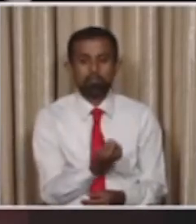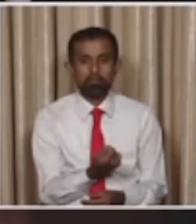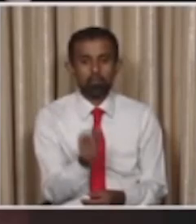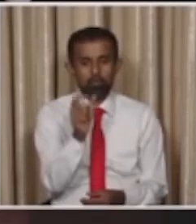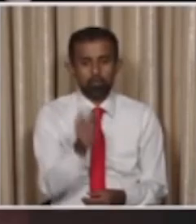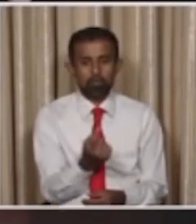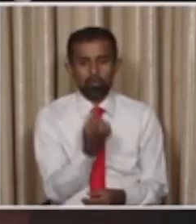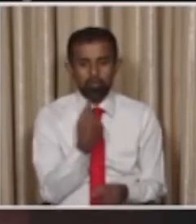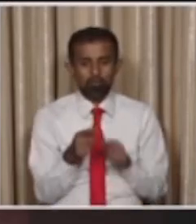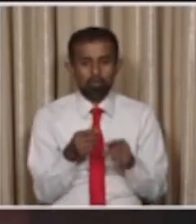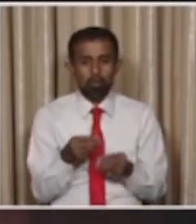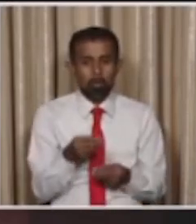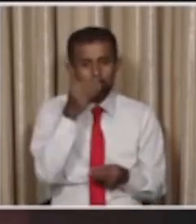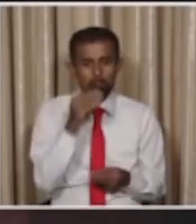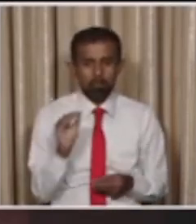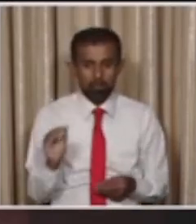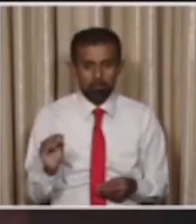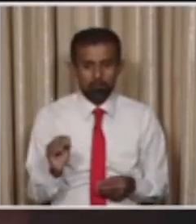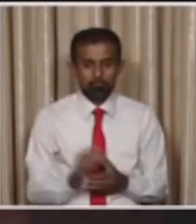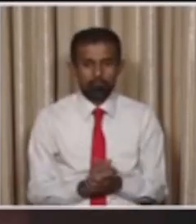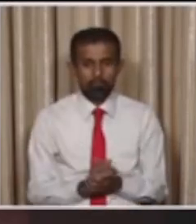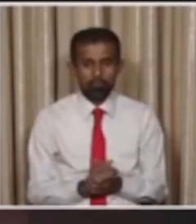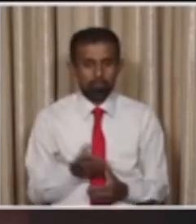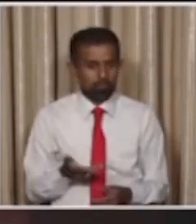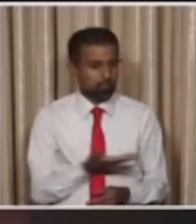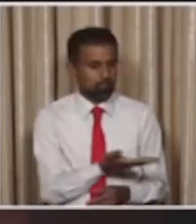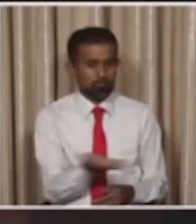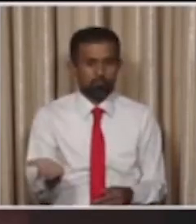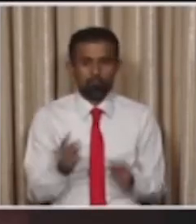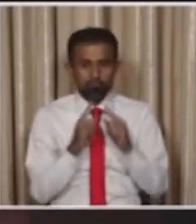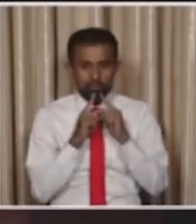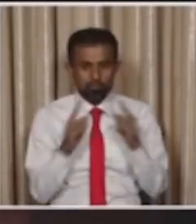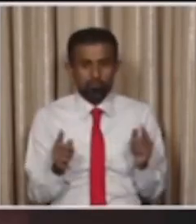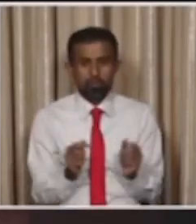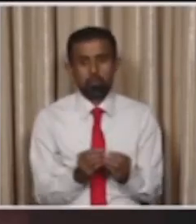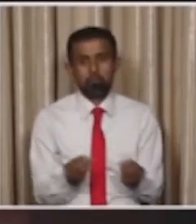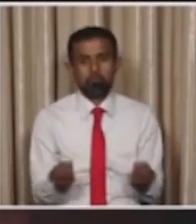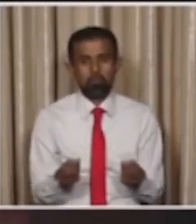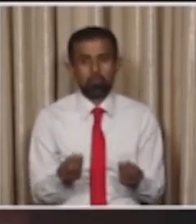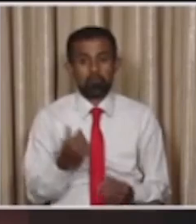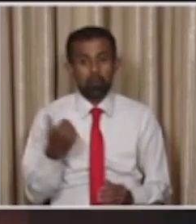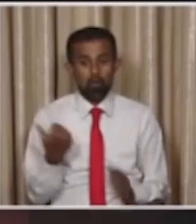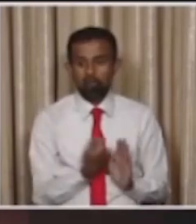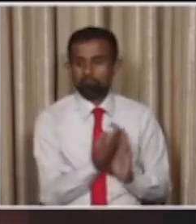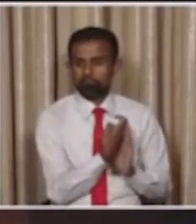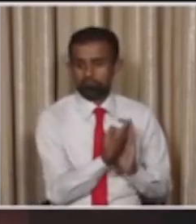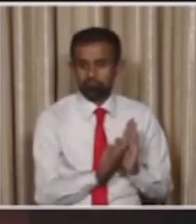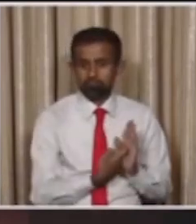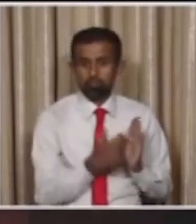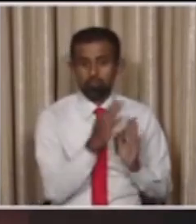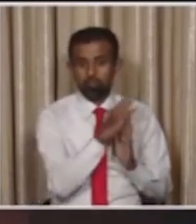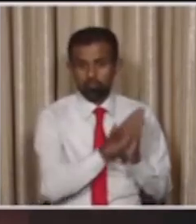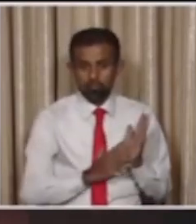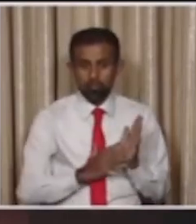කියන ආකාරයට වැඩි කරලා තිබෙනවා නම් ඒක මේ සභාව විතර ප්‍රකාශ කළා හරියන්නේ නැහැ. ඒක අලුත් චක්‍රලේඛයක් හරහා